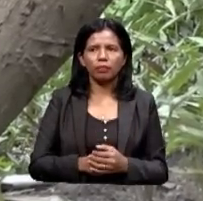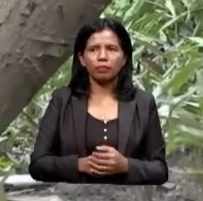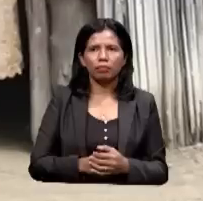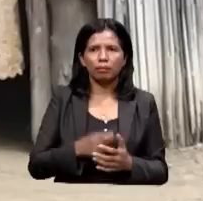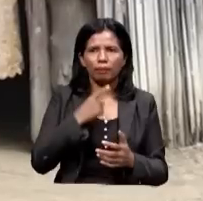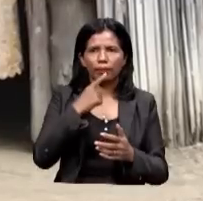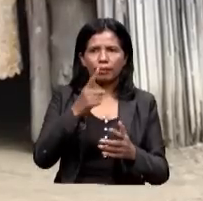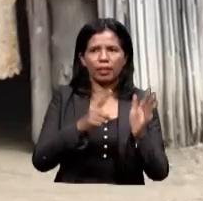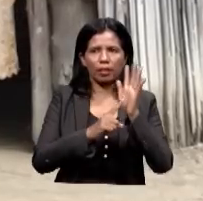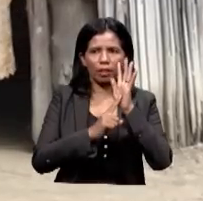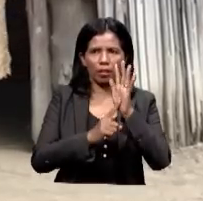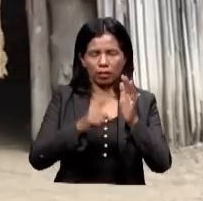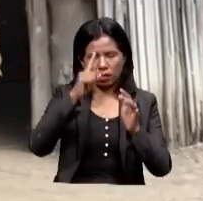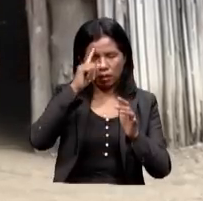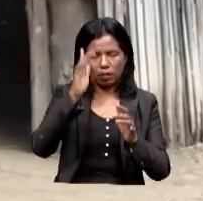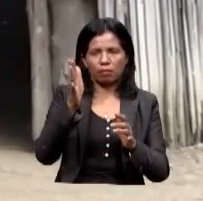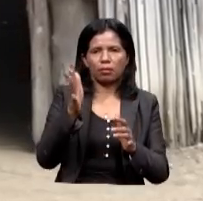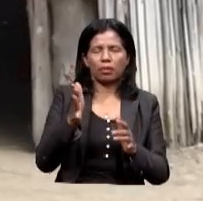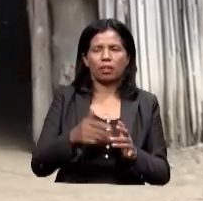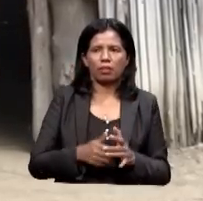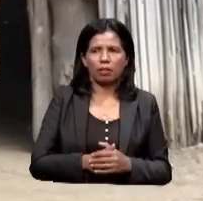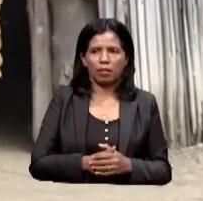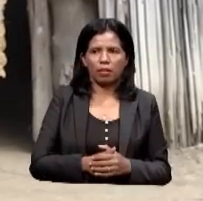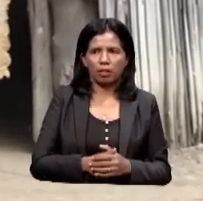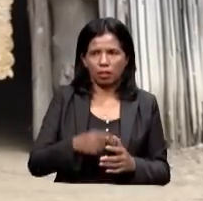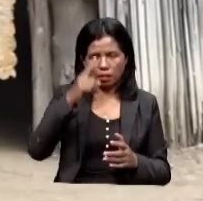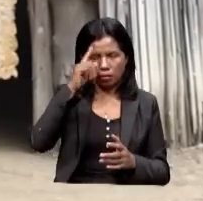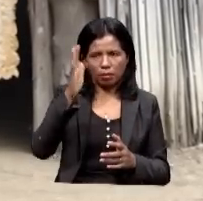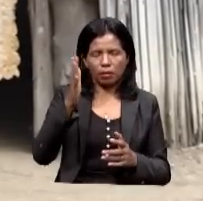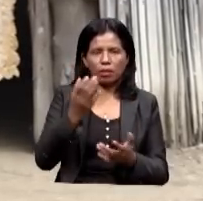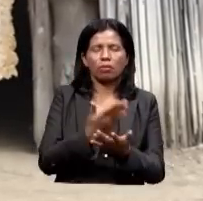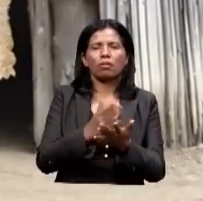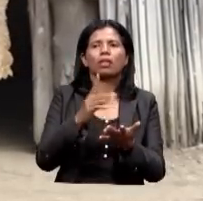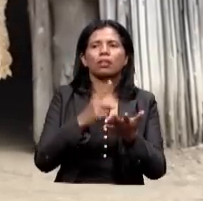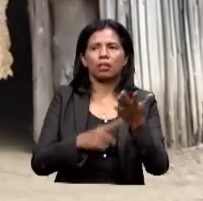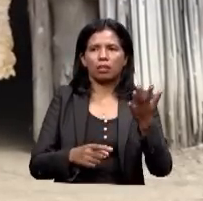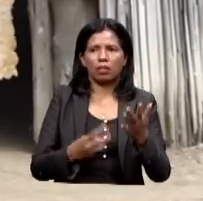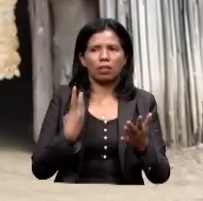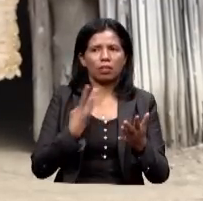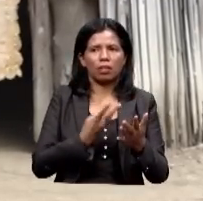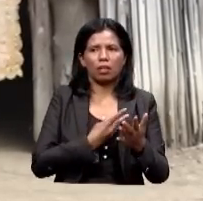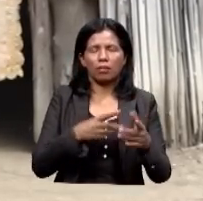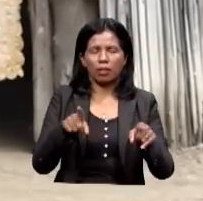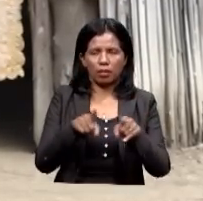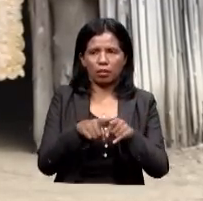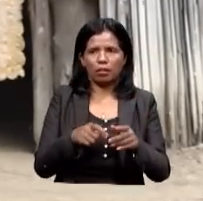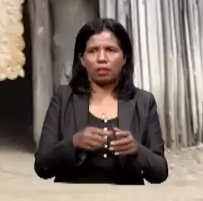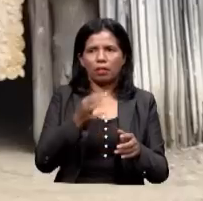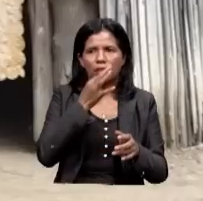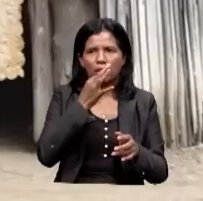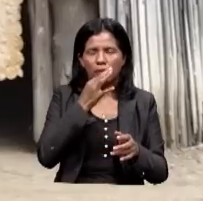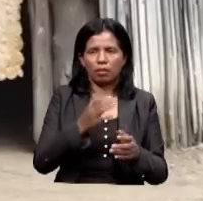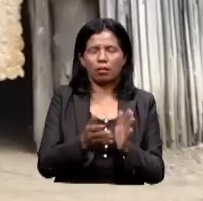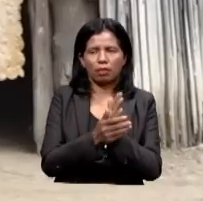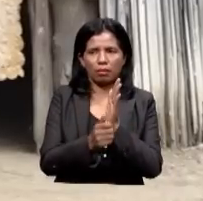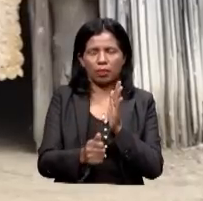satu dolar maklai 50 sen. 50 sen atu mai tatu hola sedi. Ami hansan edi. Han hemu mansan edi. Mina